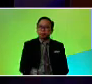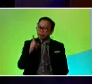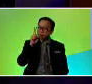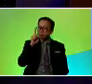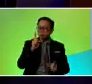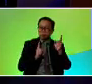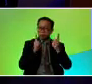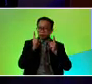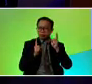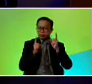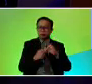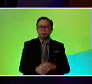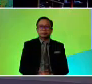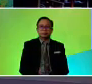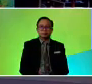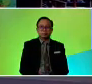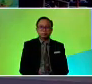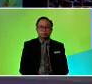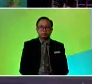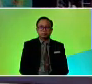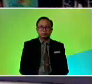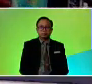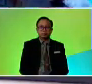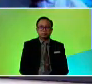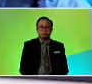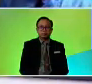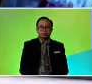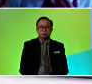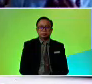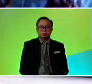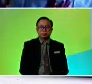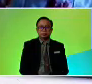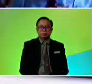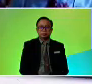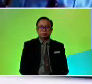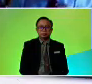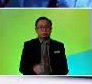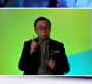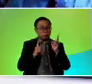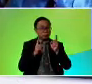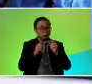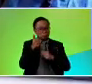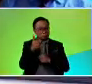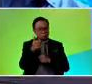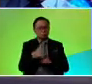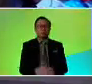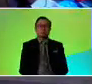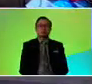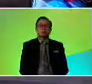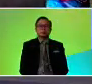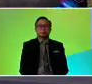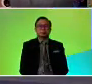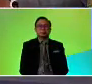saya lupa oke Iman 1 juta Oke Adakah bintang itu bersinar nah